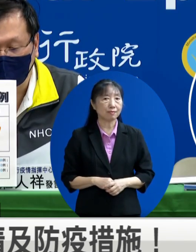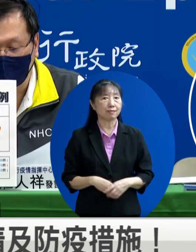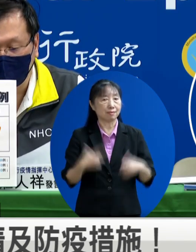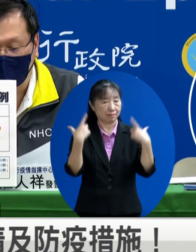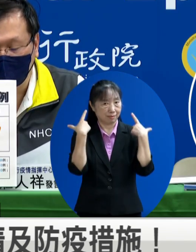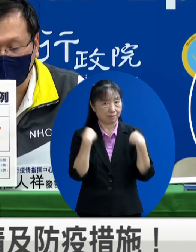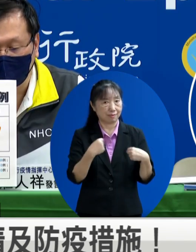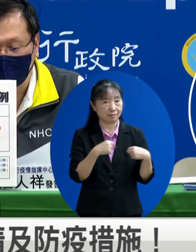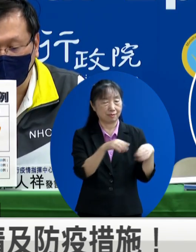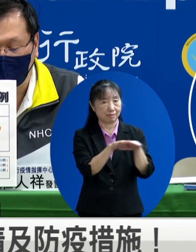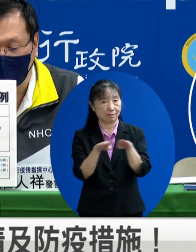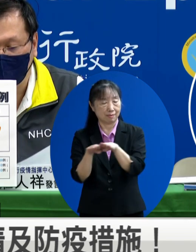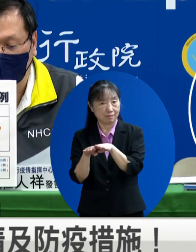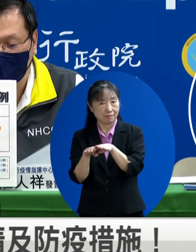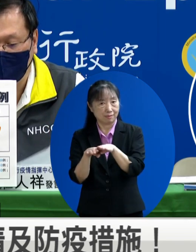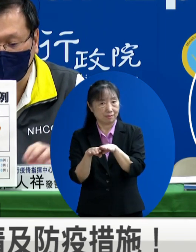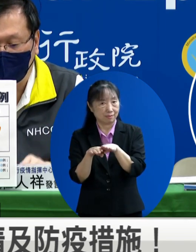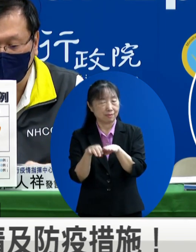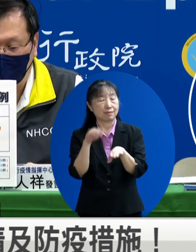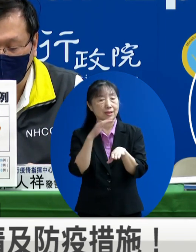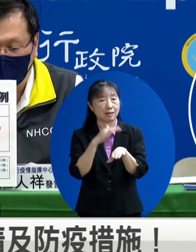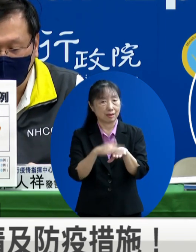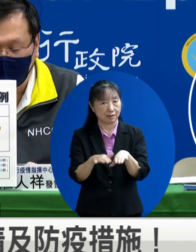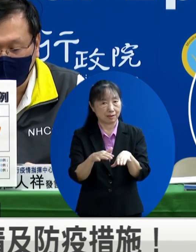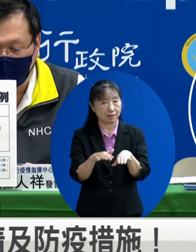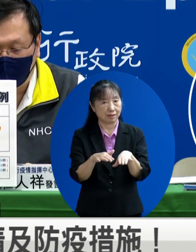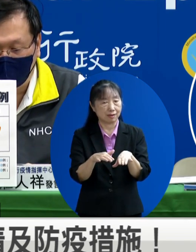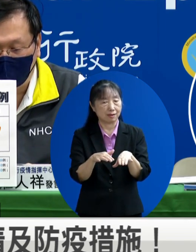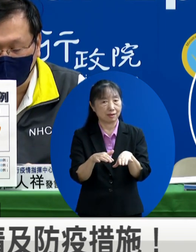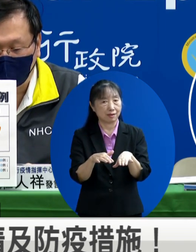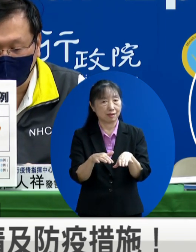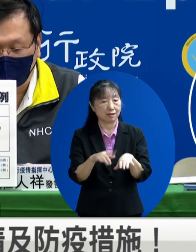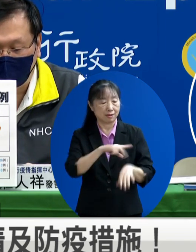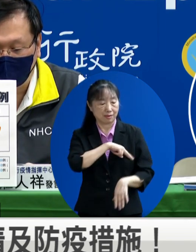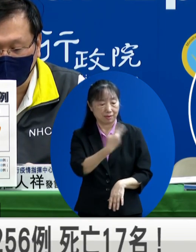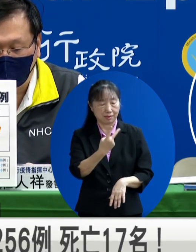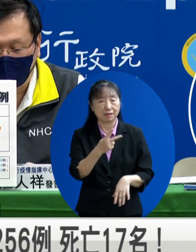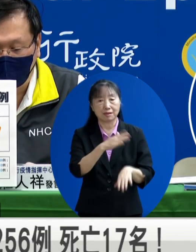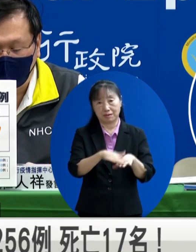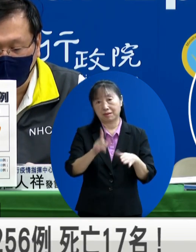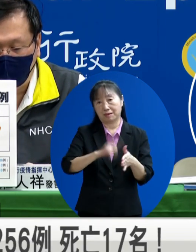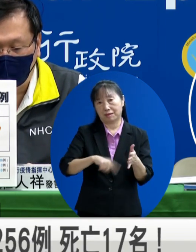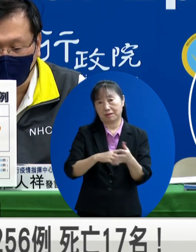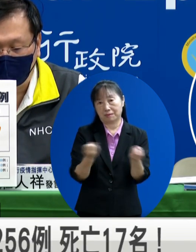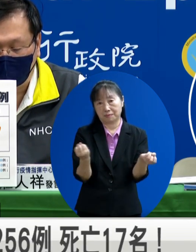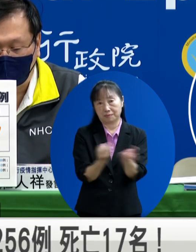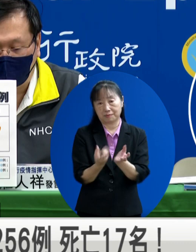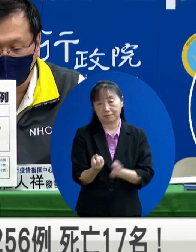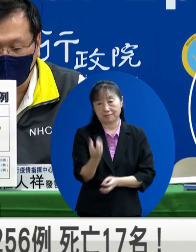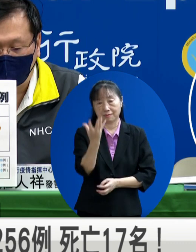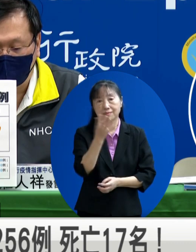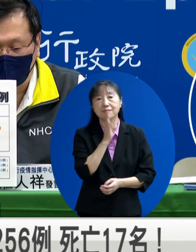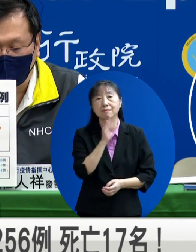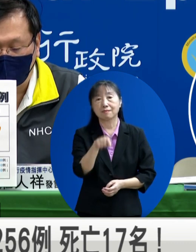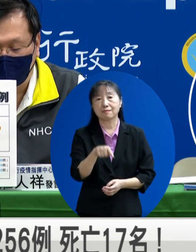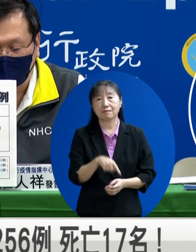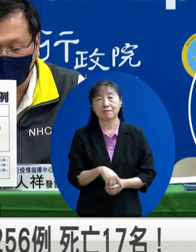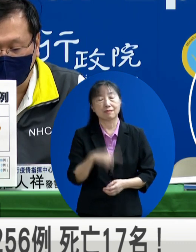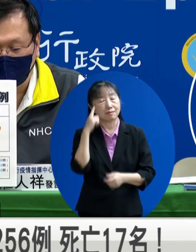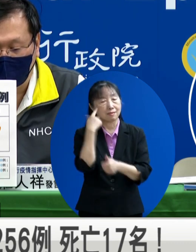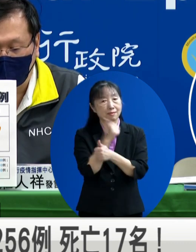在连假的个案都有可能在星期二这边有出现哈，所以如果考虑就